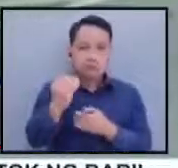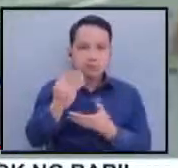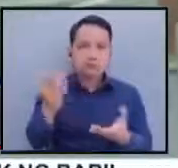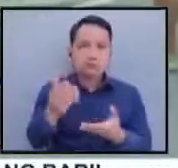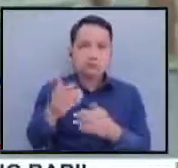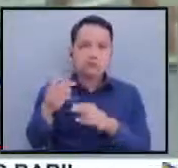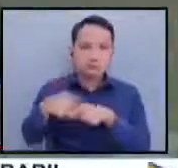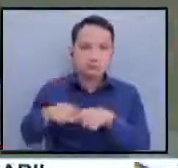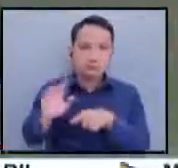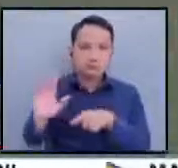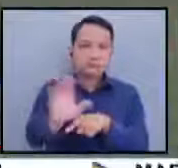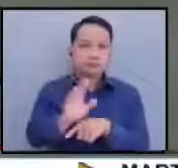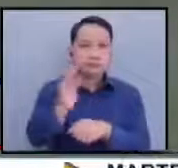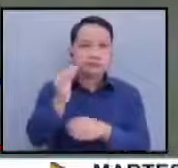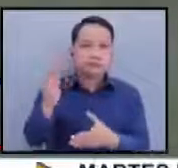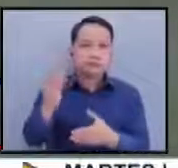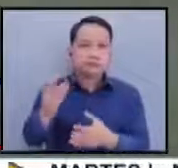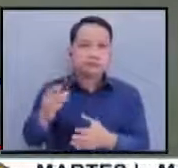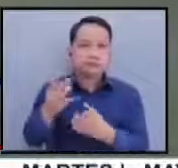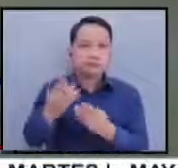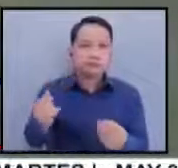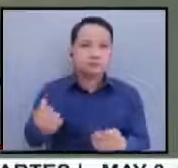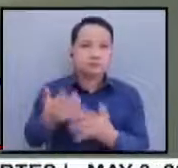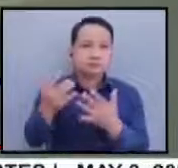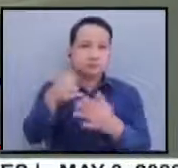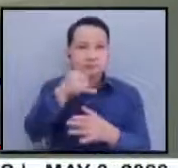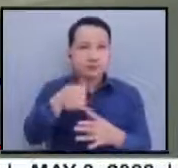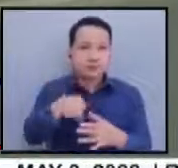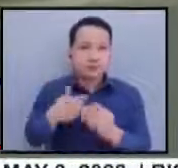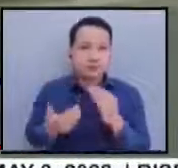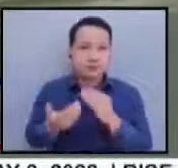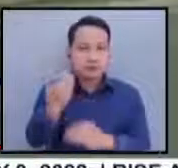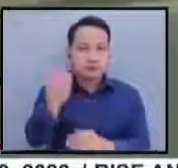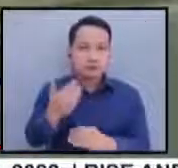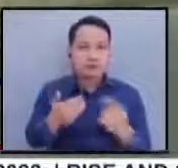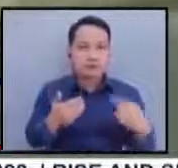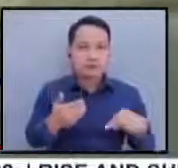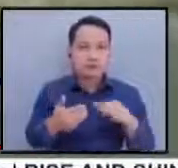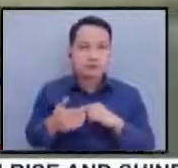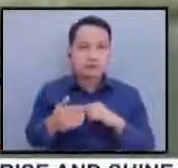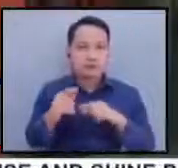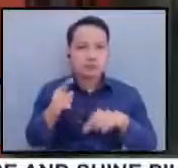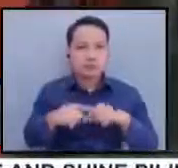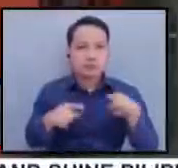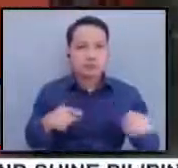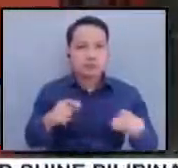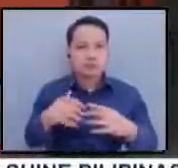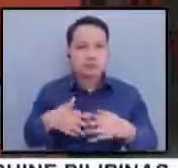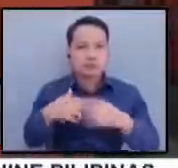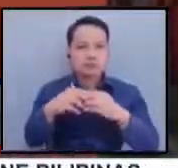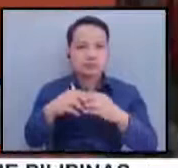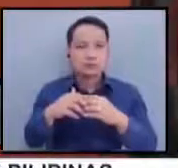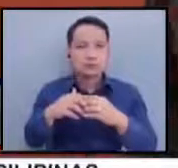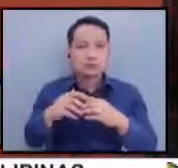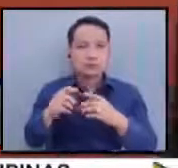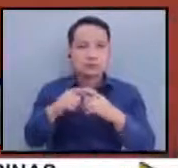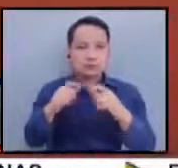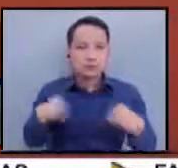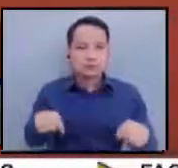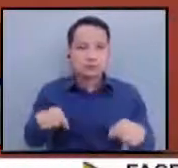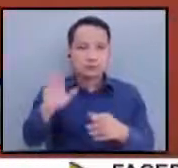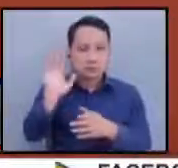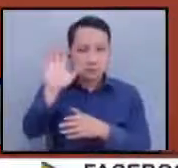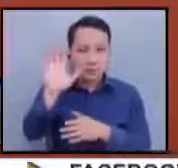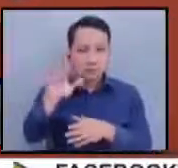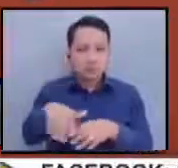pansamantalang tirahan ng mga nabiktima ng sunog kahapon ng umaga. Maliban dito, nagtayo rin ng mga tents sa basketball court at